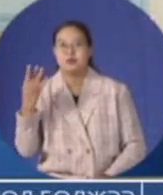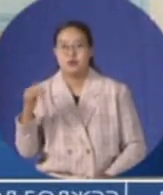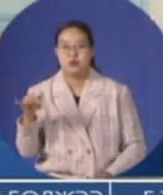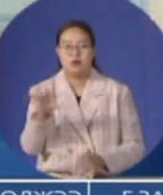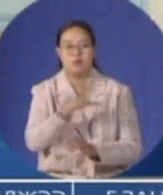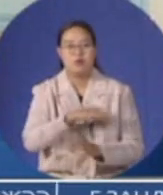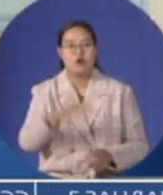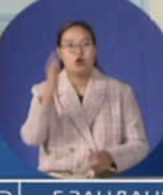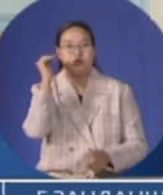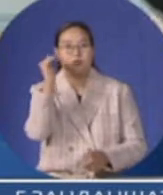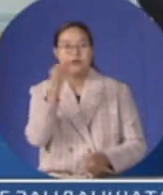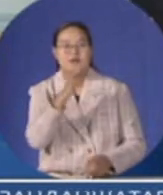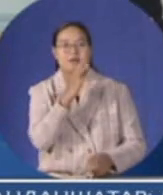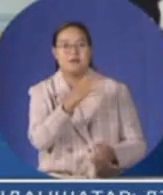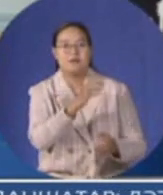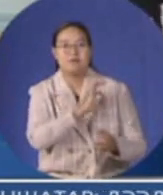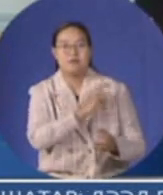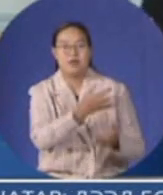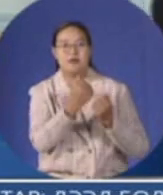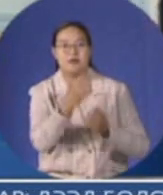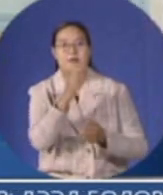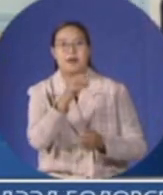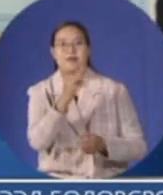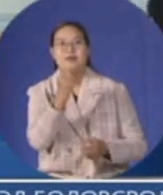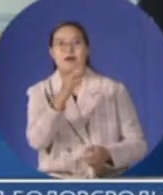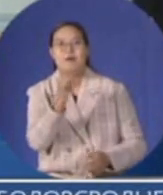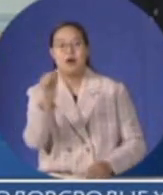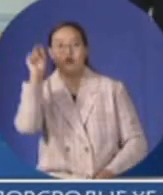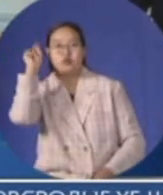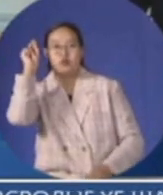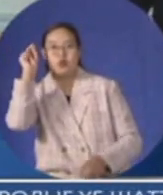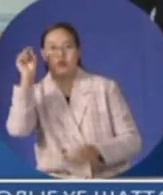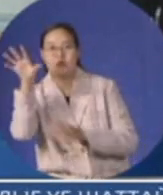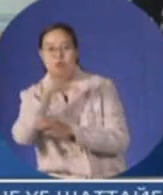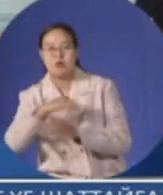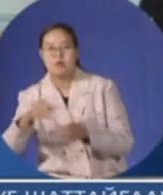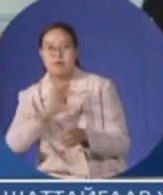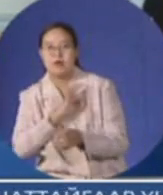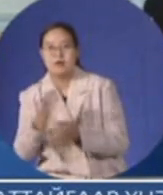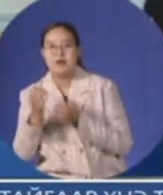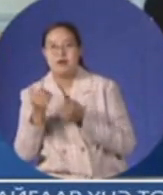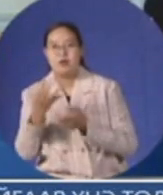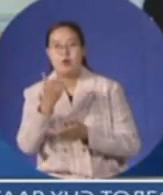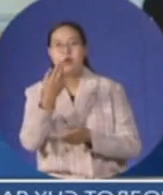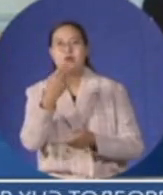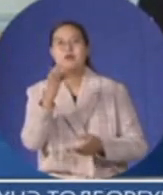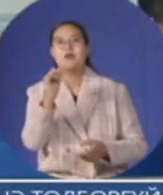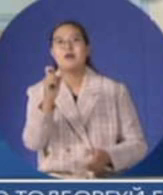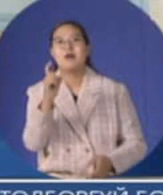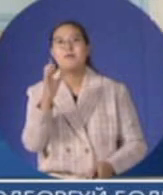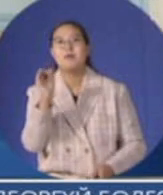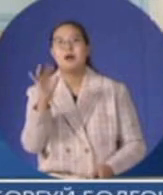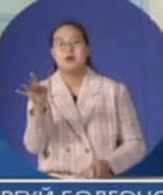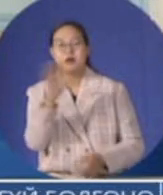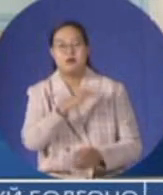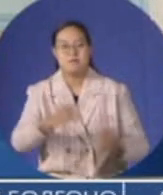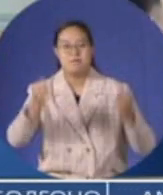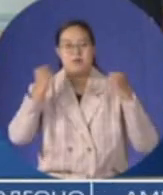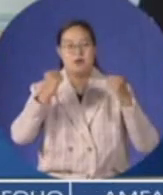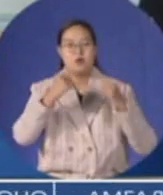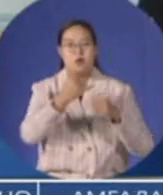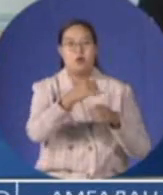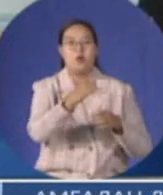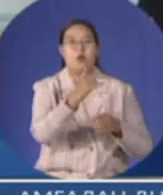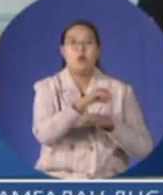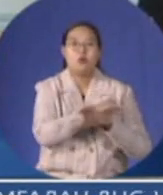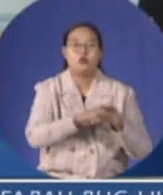шалгаруулах тэмцээнээс медаль хүртсэн Бат Тава сурагчдын дэлхийн аварга шалгаруулах тэмцээнээс медаль хүртсэн Ундрах Баяр нарыг биеийн тамир спортын улсын хорооны